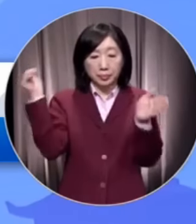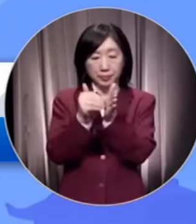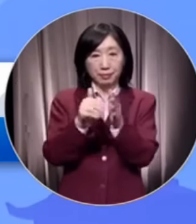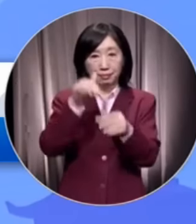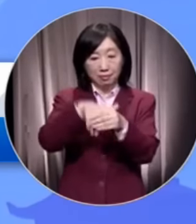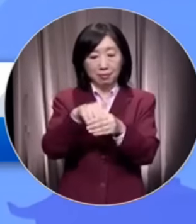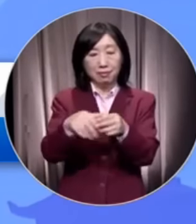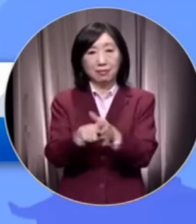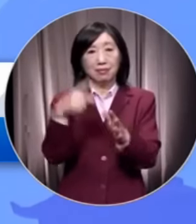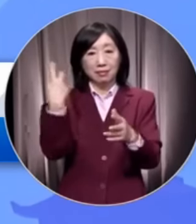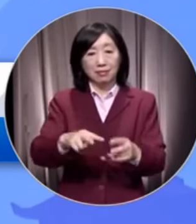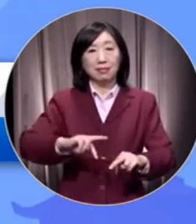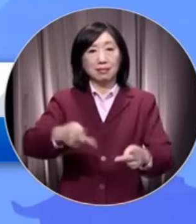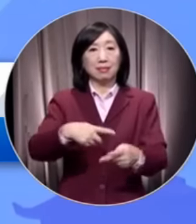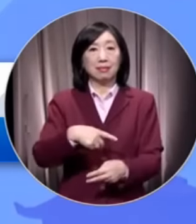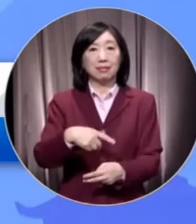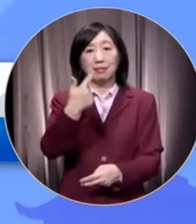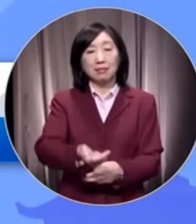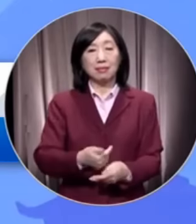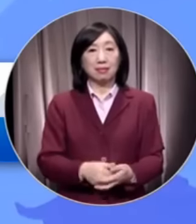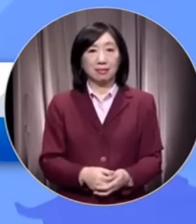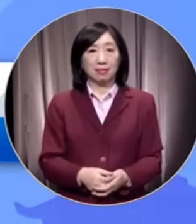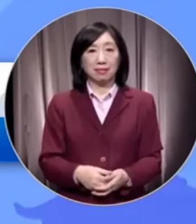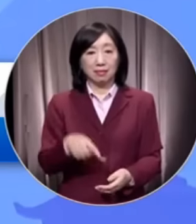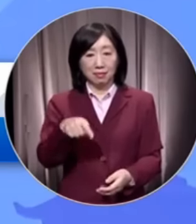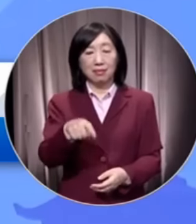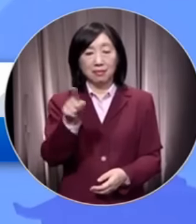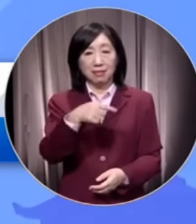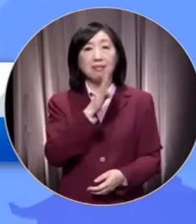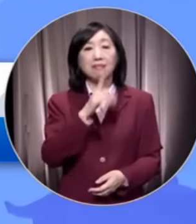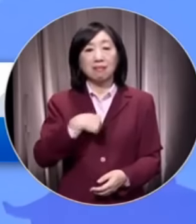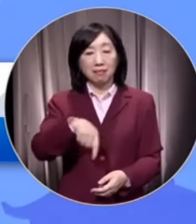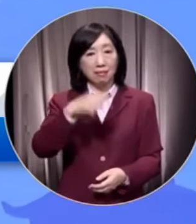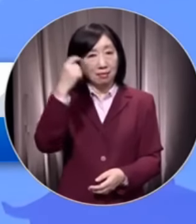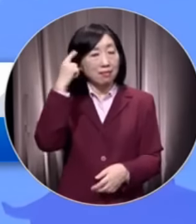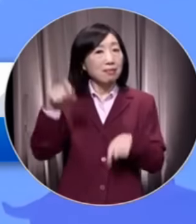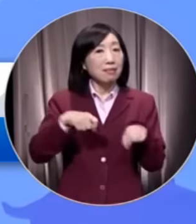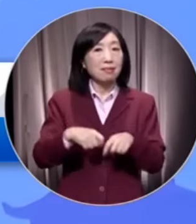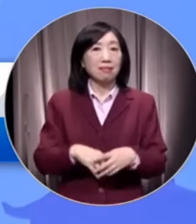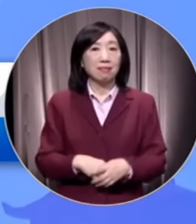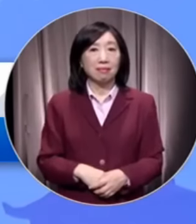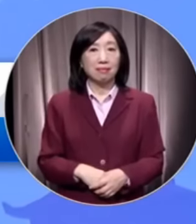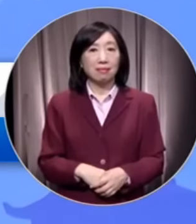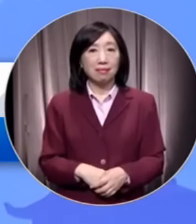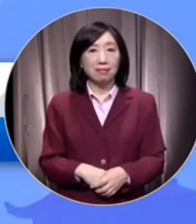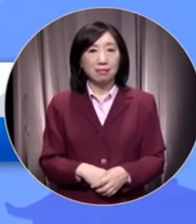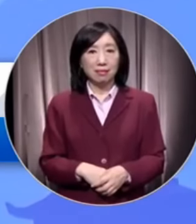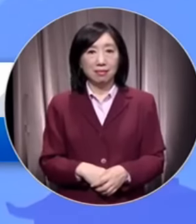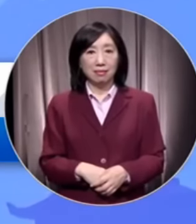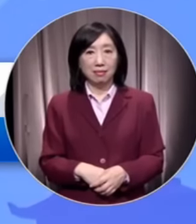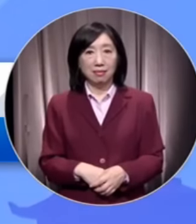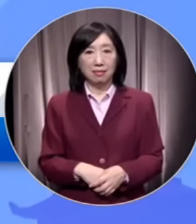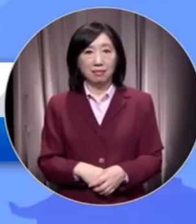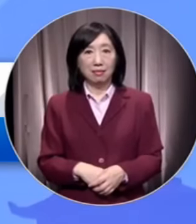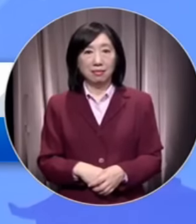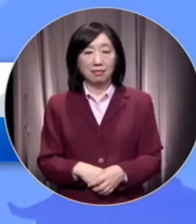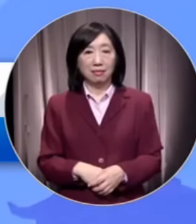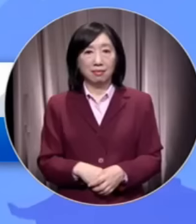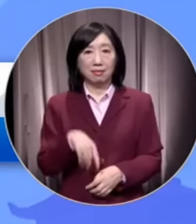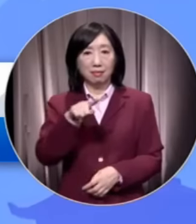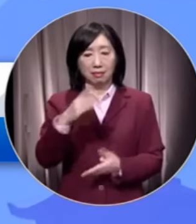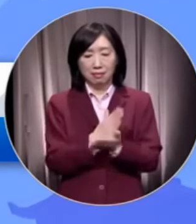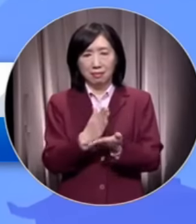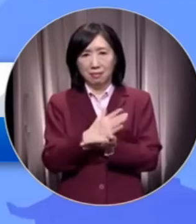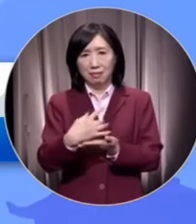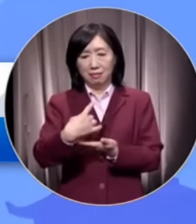才想到要调基本工资，这个是我的基本的想法。至于就说您一直批评